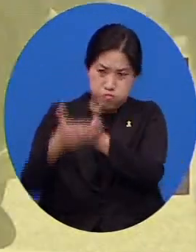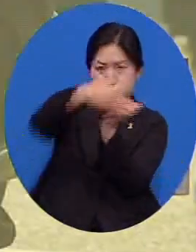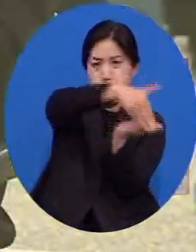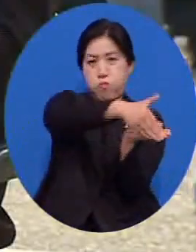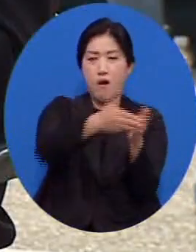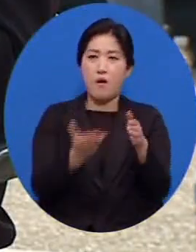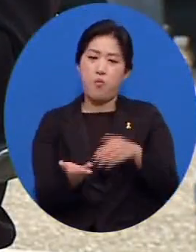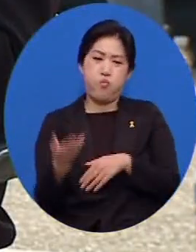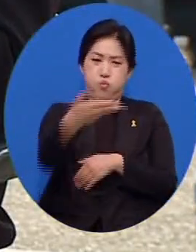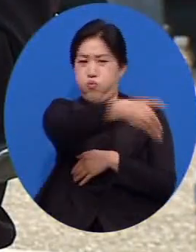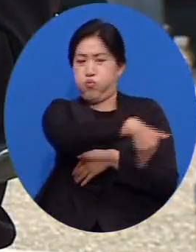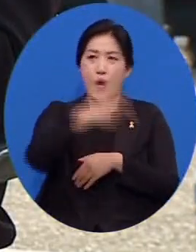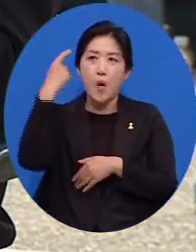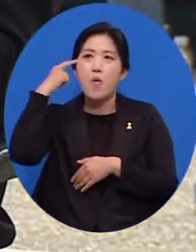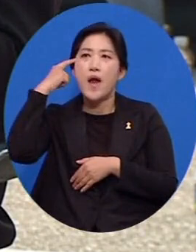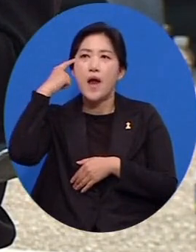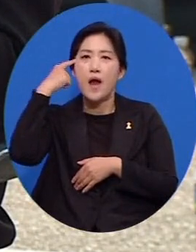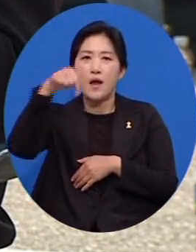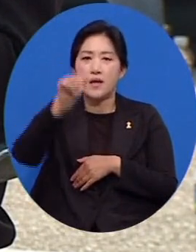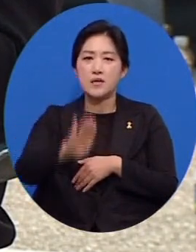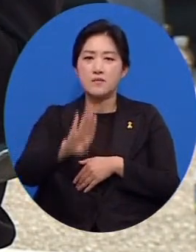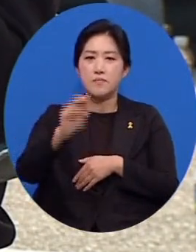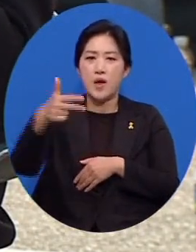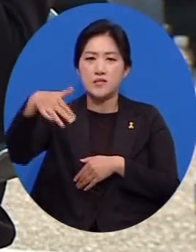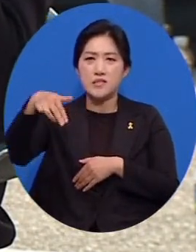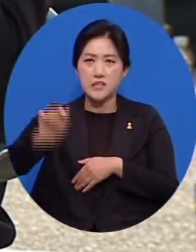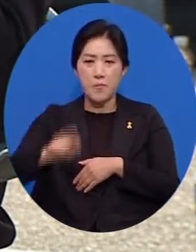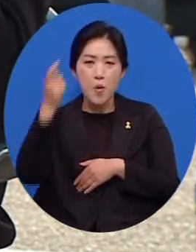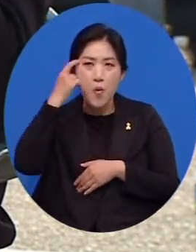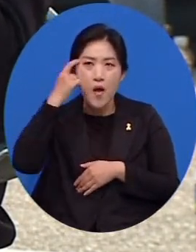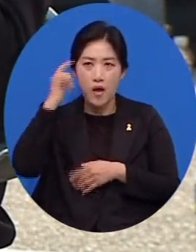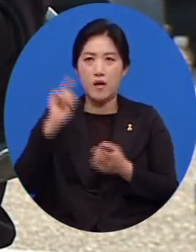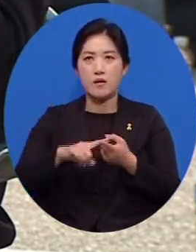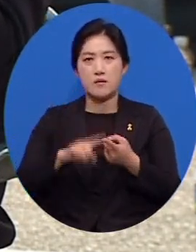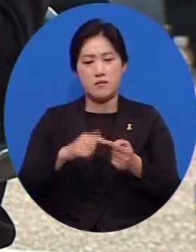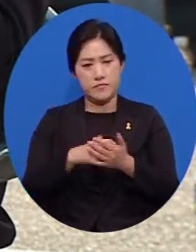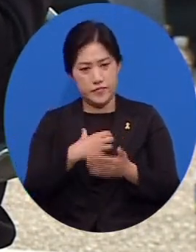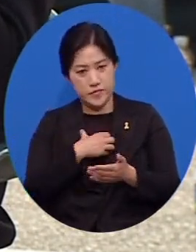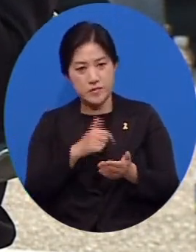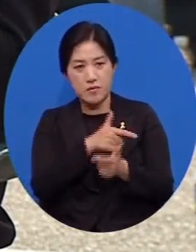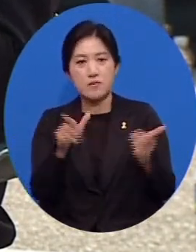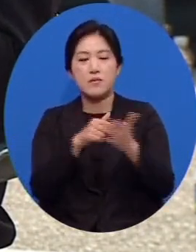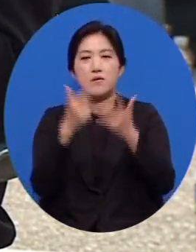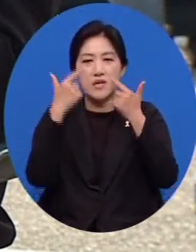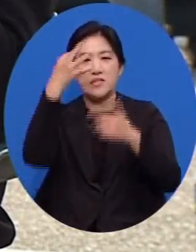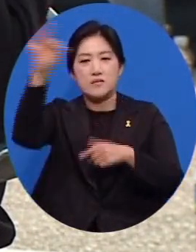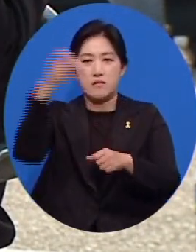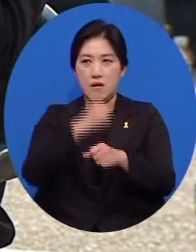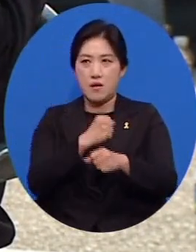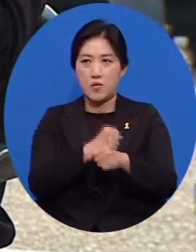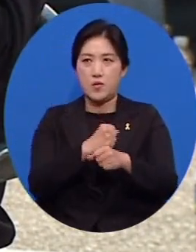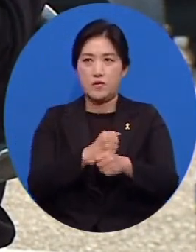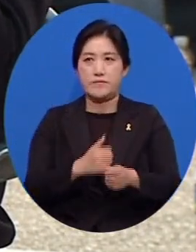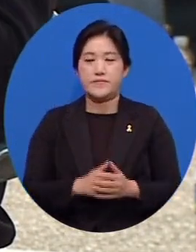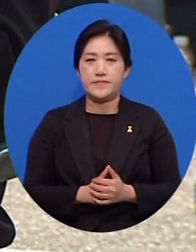외력에 의한 급변침을 가능성을 선입견 없이 인정하고 모든